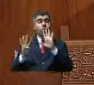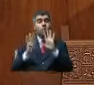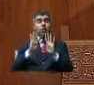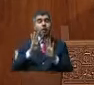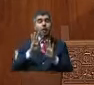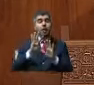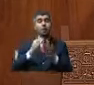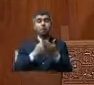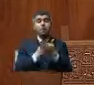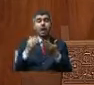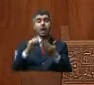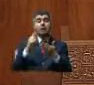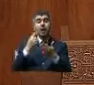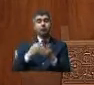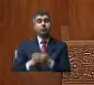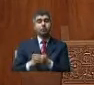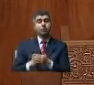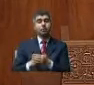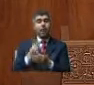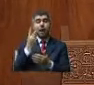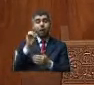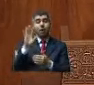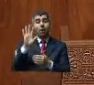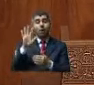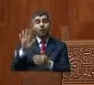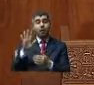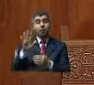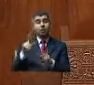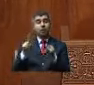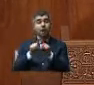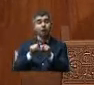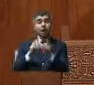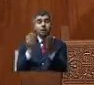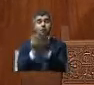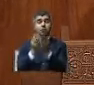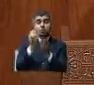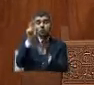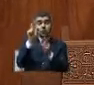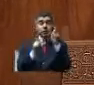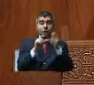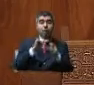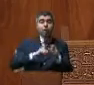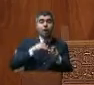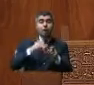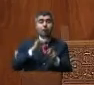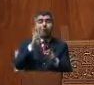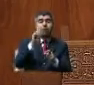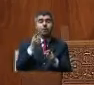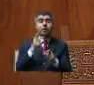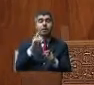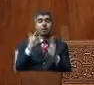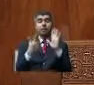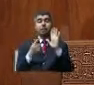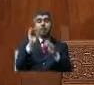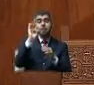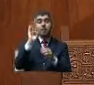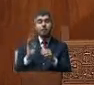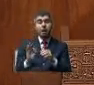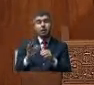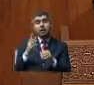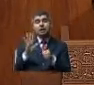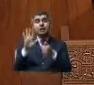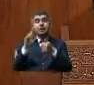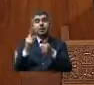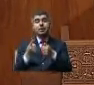45.9 مليار درهم سنة 2015، وارتفع عدد التلاميذ المتمدرسين بنسبة 4.7%. يعني كان عندنا